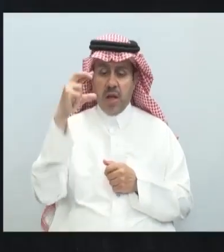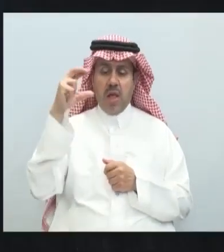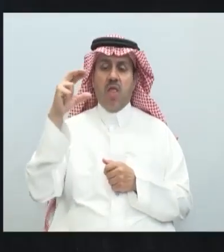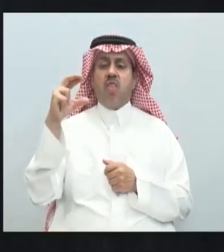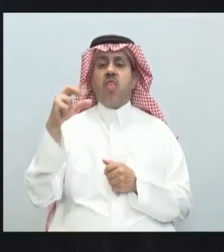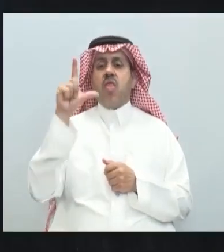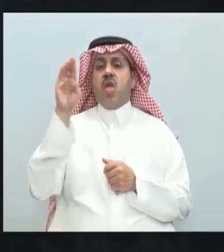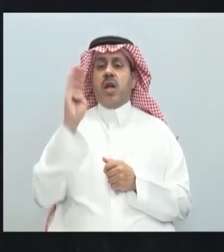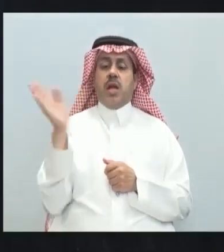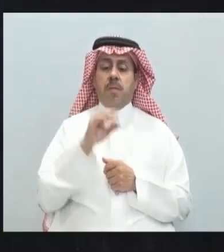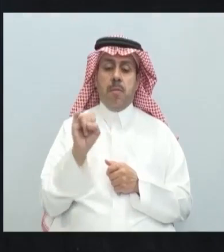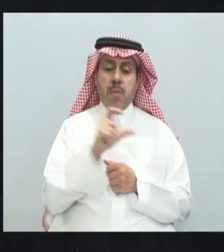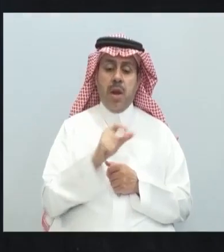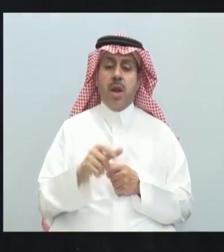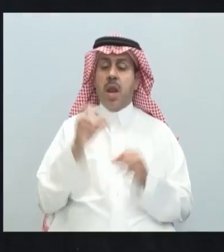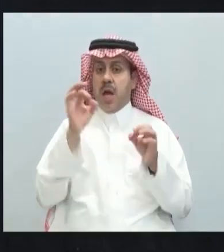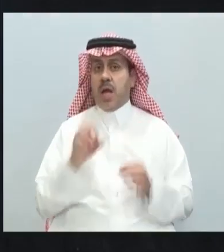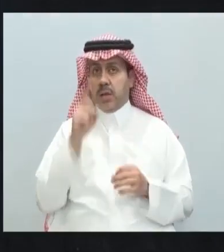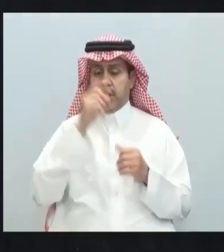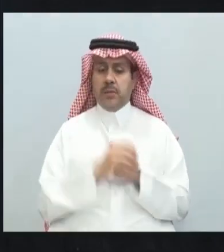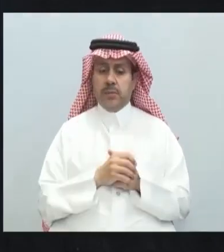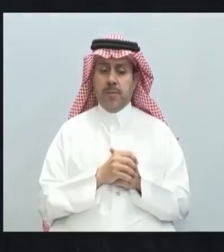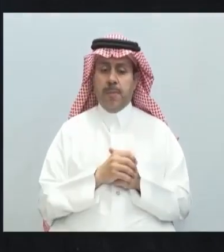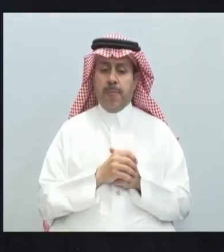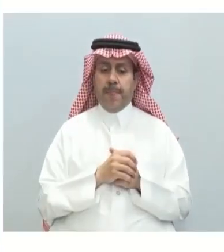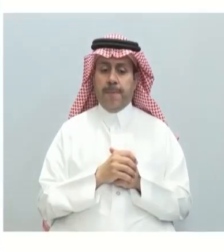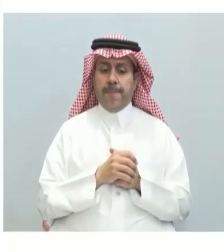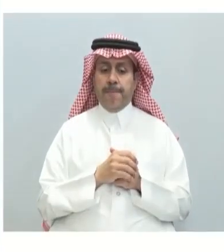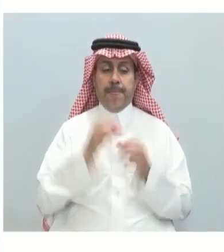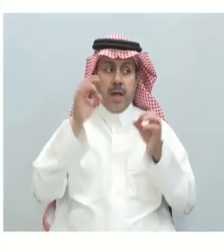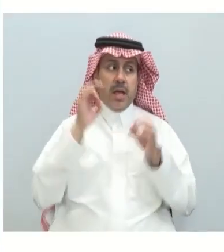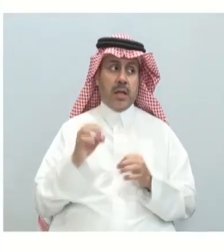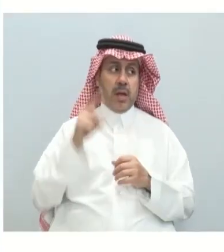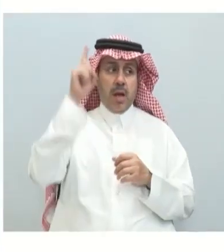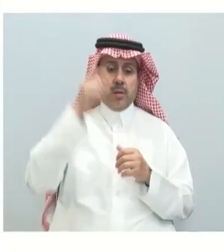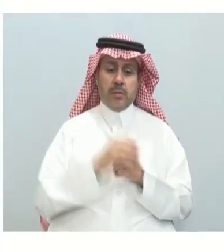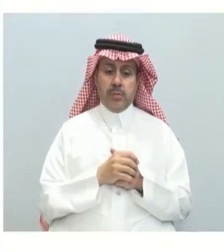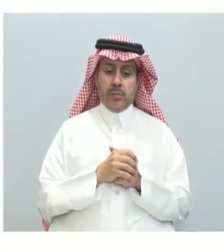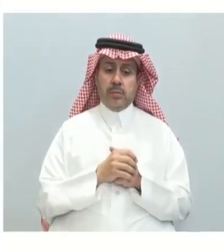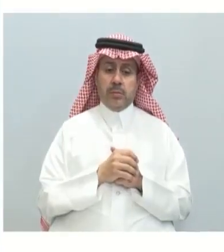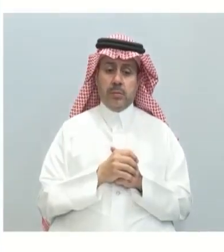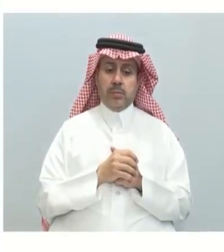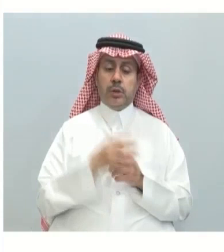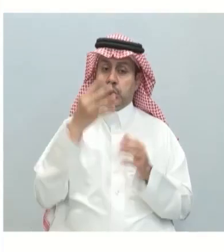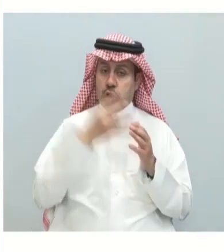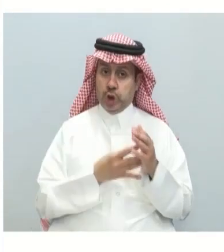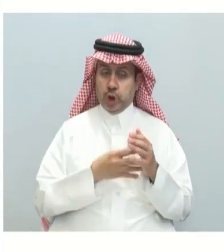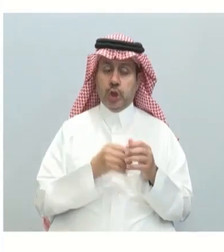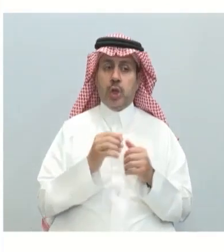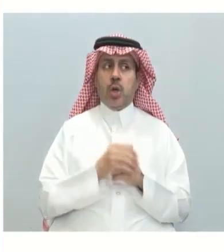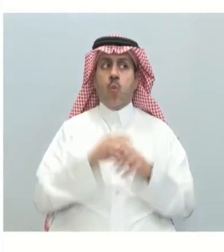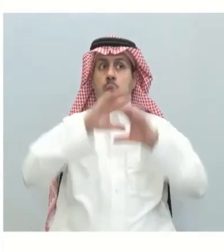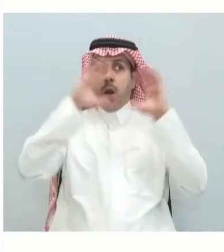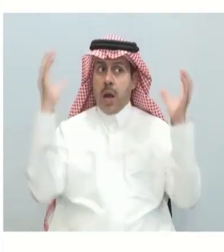بهذه الجمله نعم المراد بها اياته الشرعيه وكذلك اياته الكونيه لان